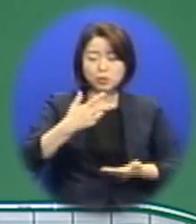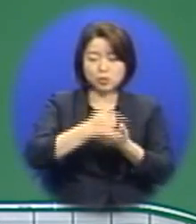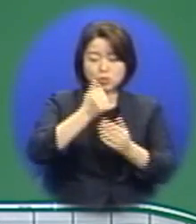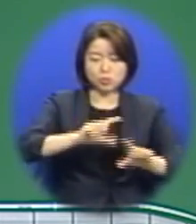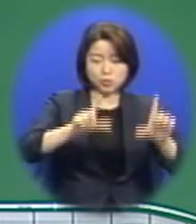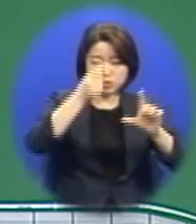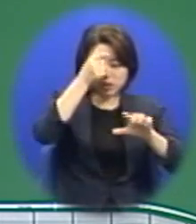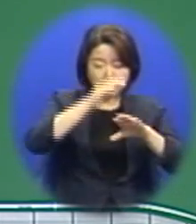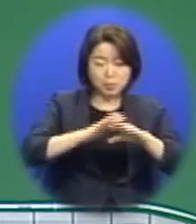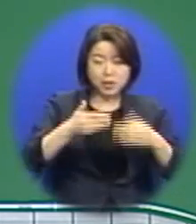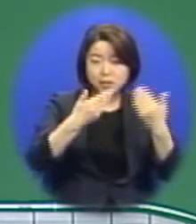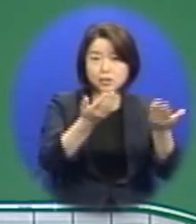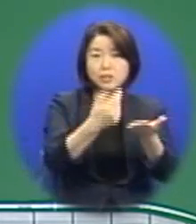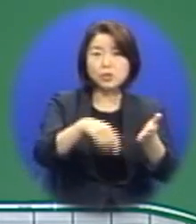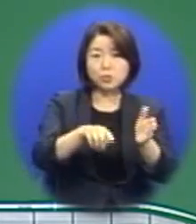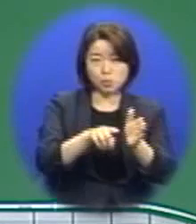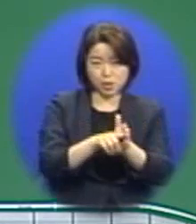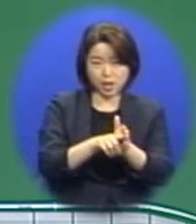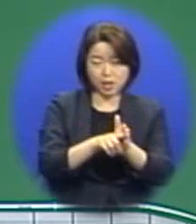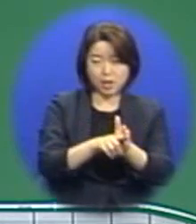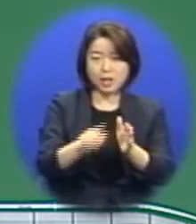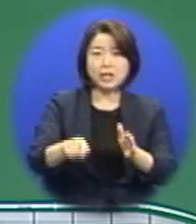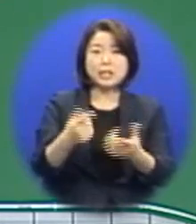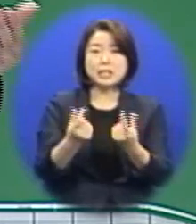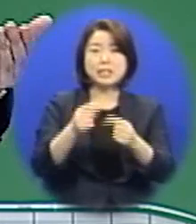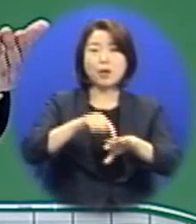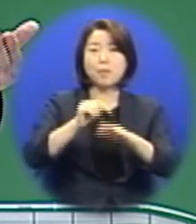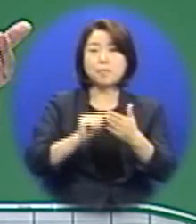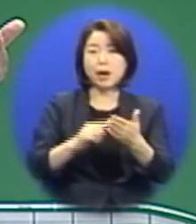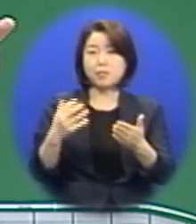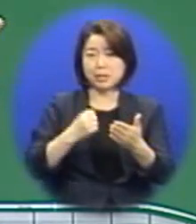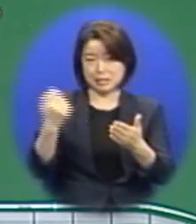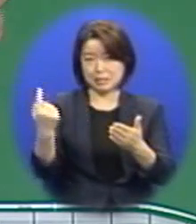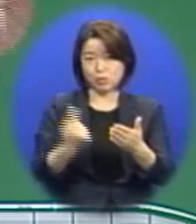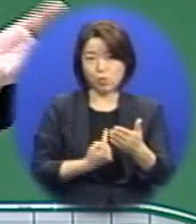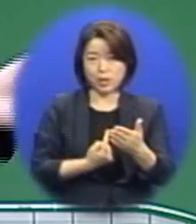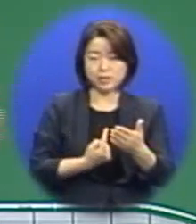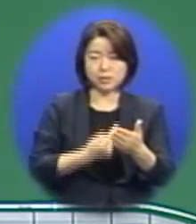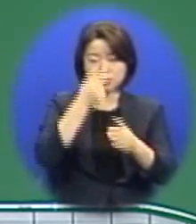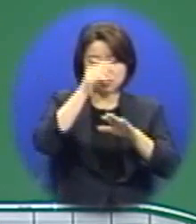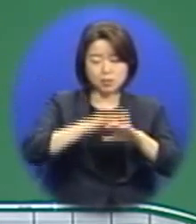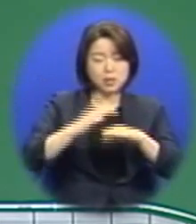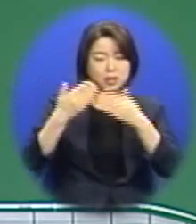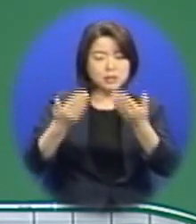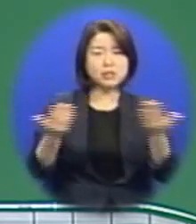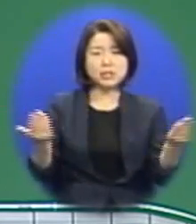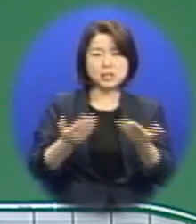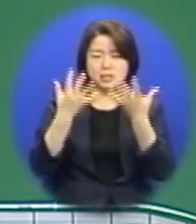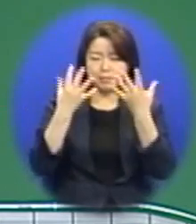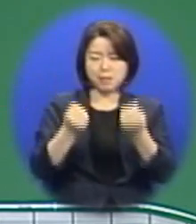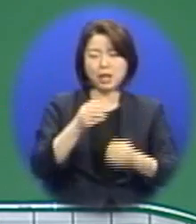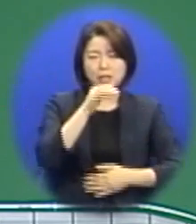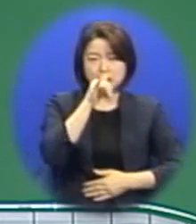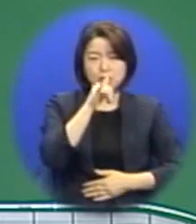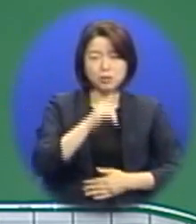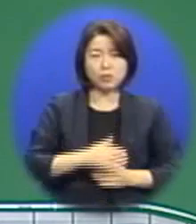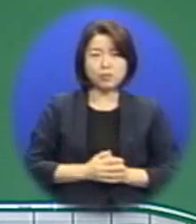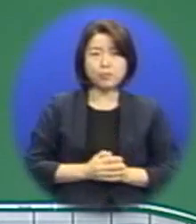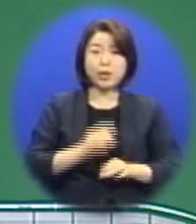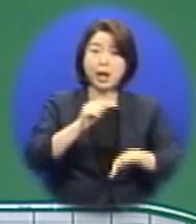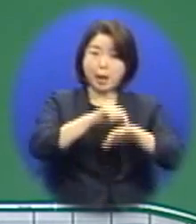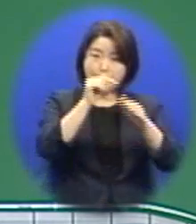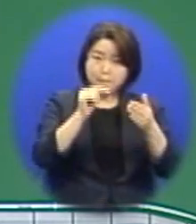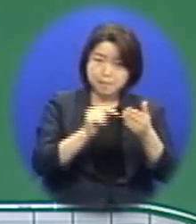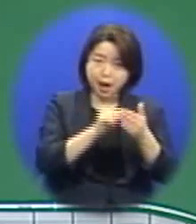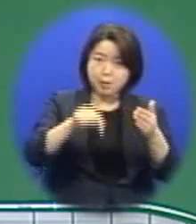드려야지. 이런 마음으로 교회에 나와서 예배 드리는 이들이 상당히 많습니다. 그러니까